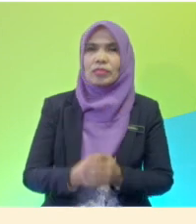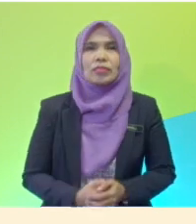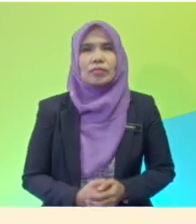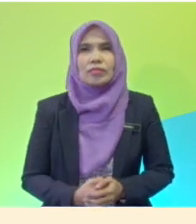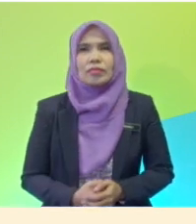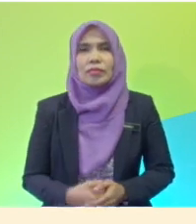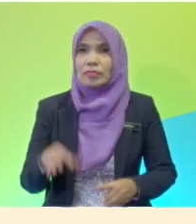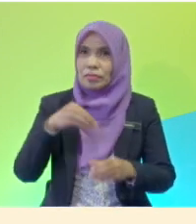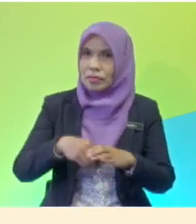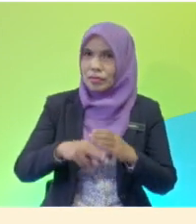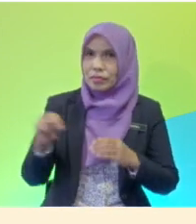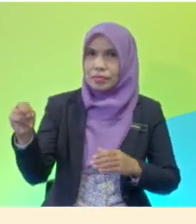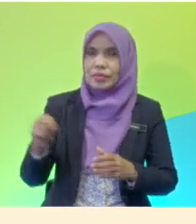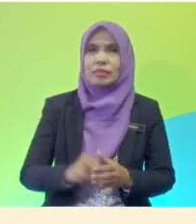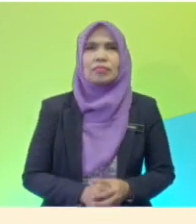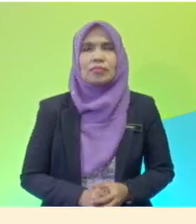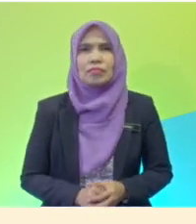diri dalaman ini